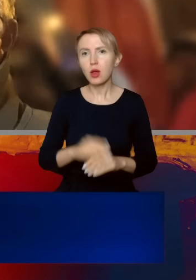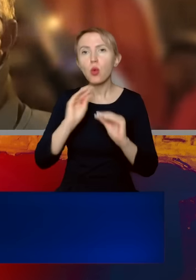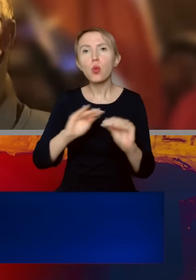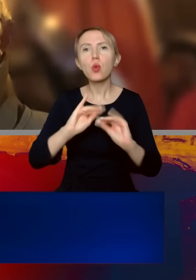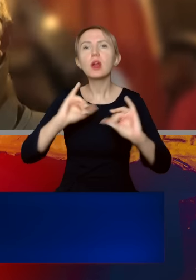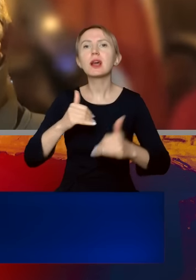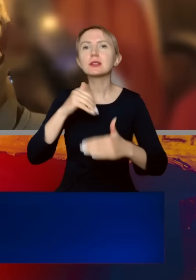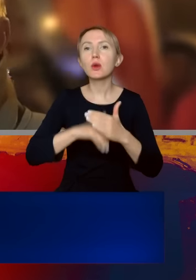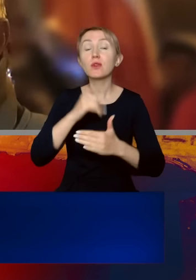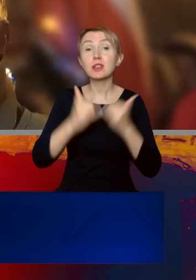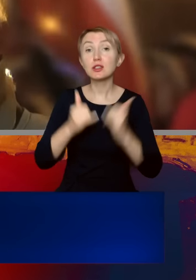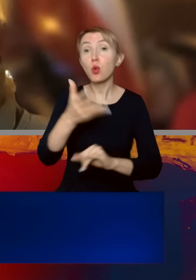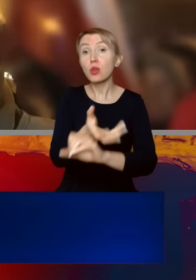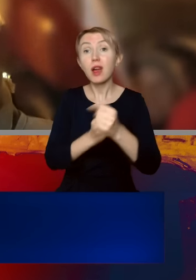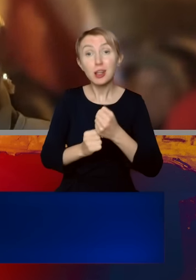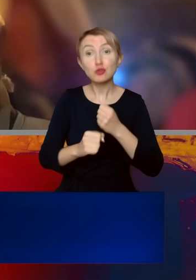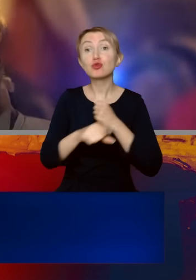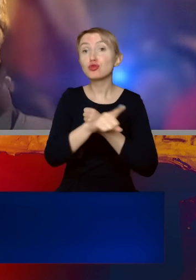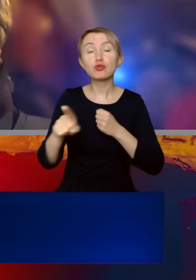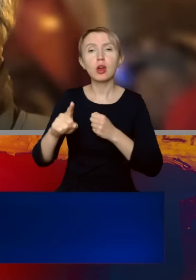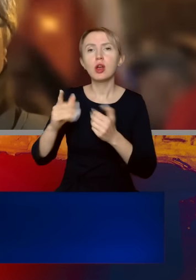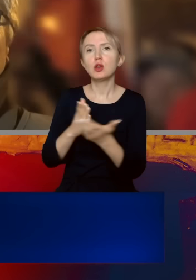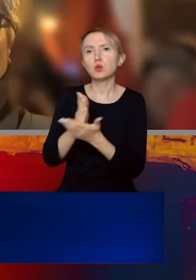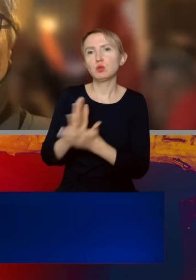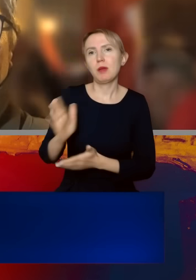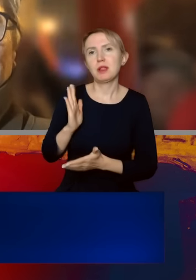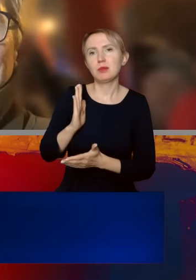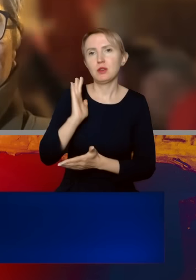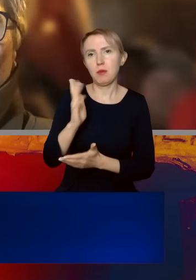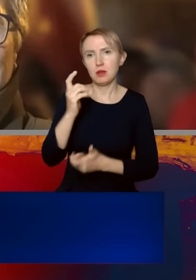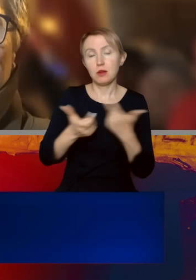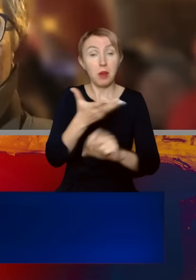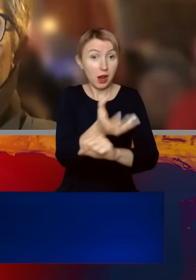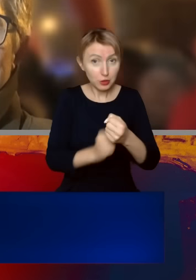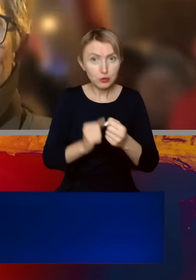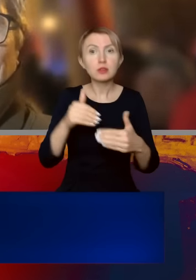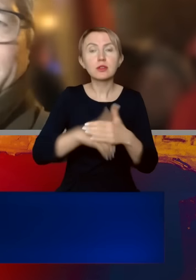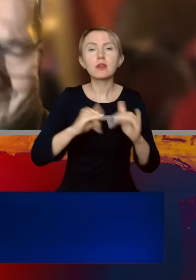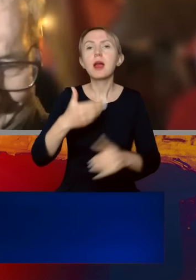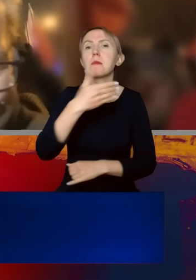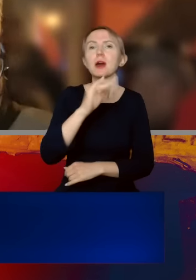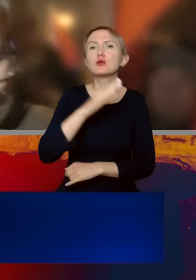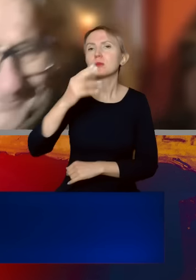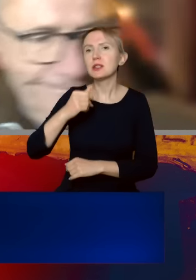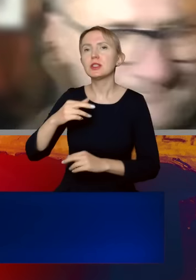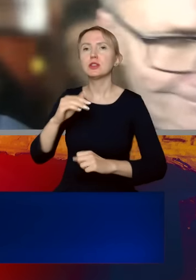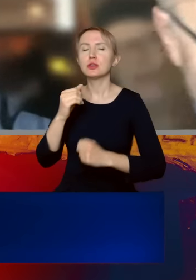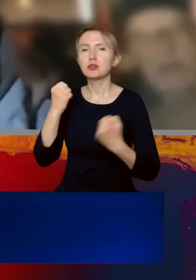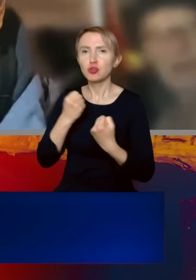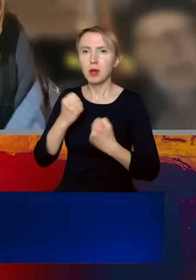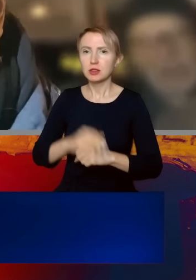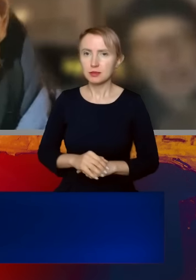się zachowywać, kiedy zostaną aresztowani przez Służbę Bezpieczeństwa. Także Mariusz, Maciej, trzymaj się.